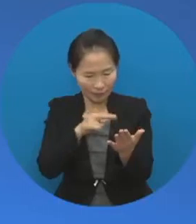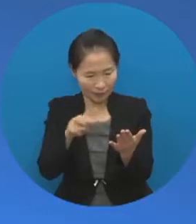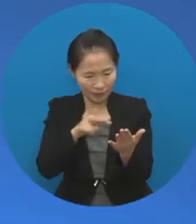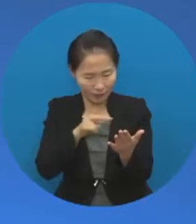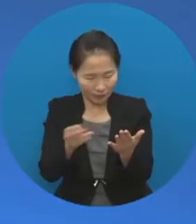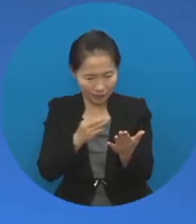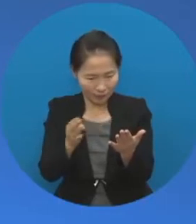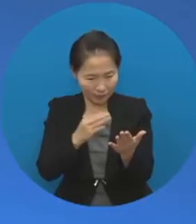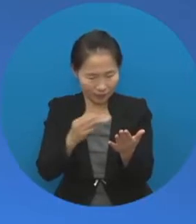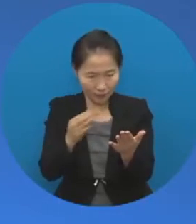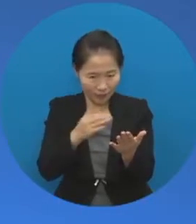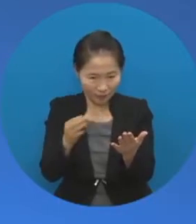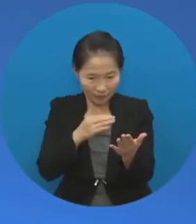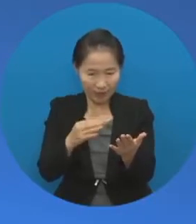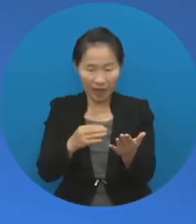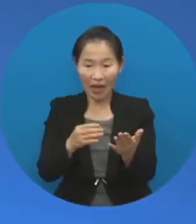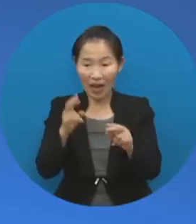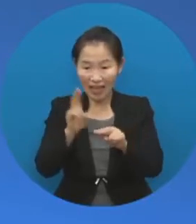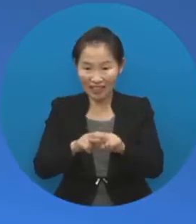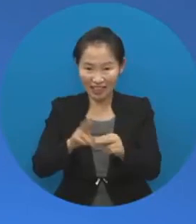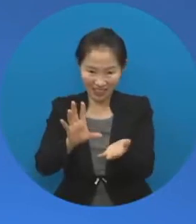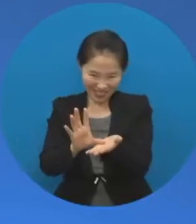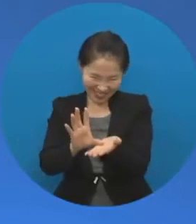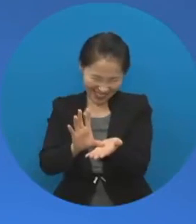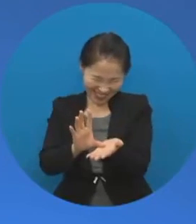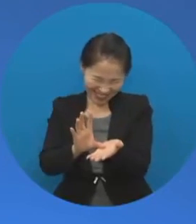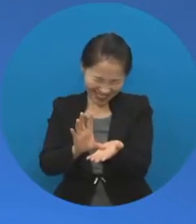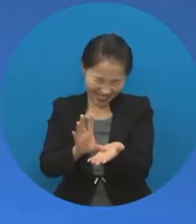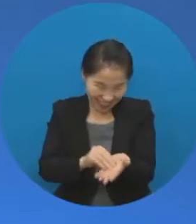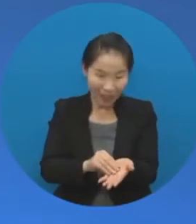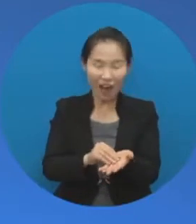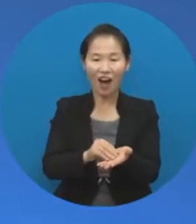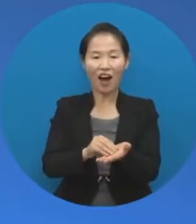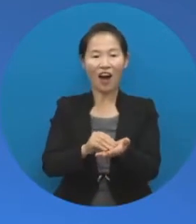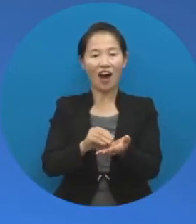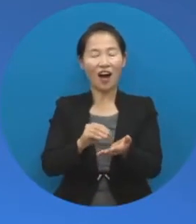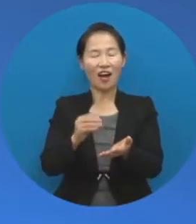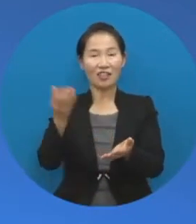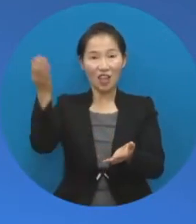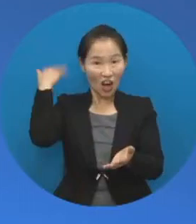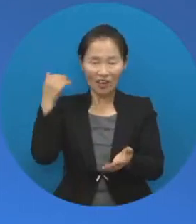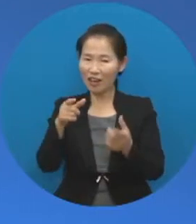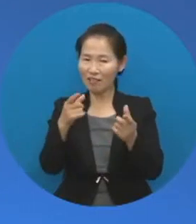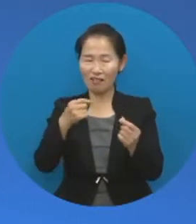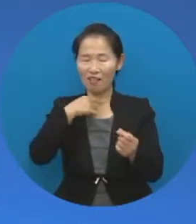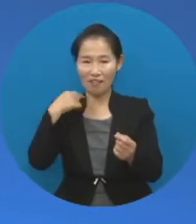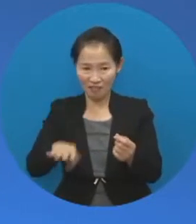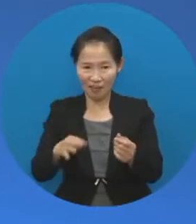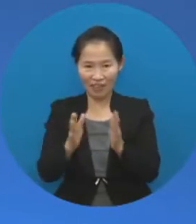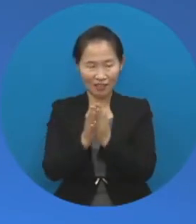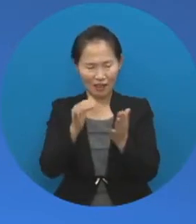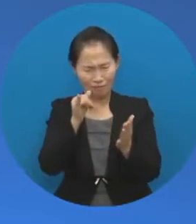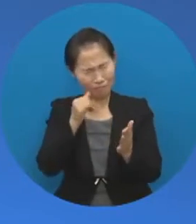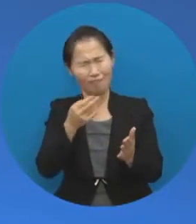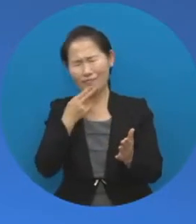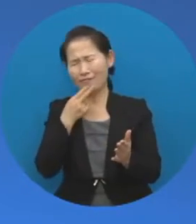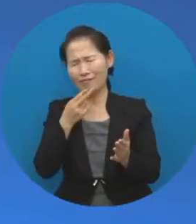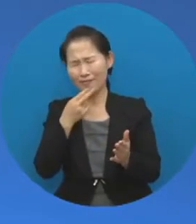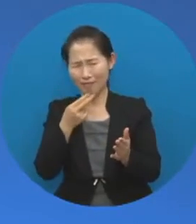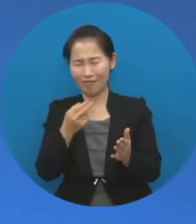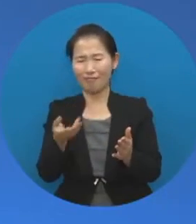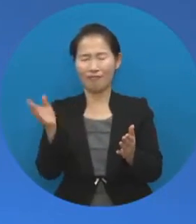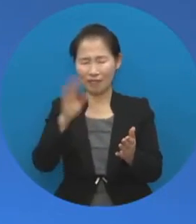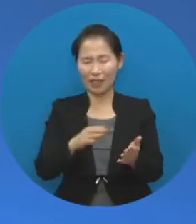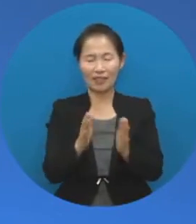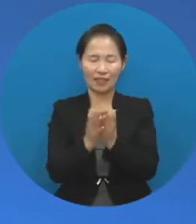다 읽은 건 그 책이 최초래요. 그러는데 근데 이제 그 책을 밤 늦게까지 이제 다 읽고 자려고